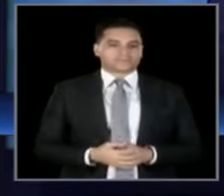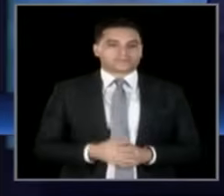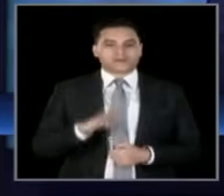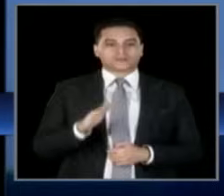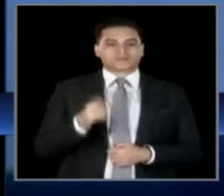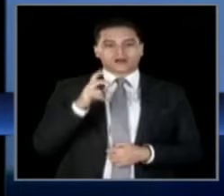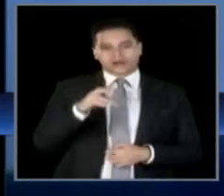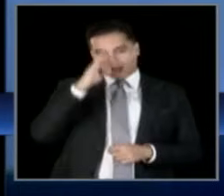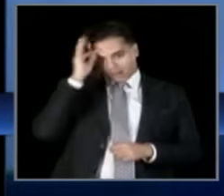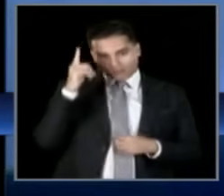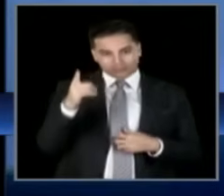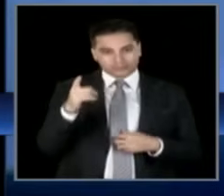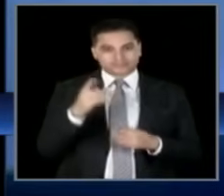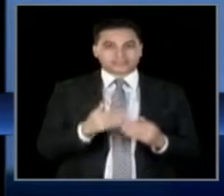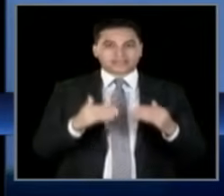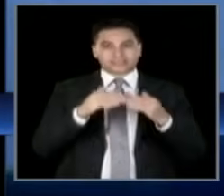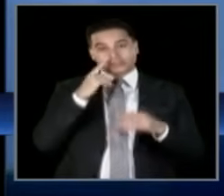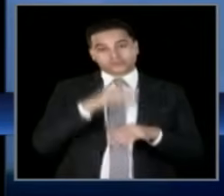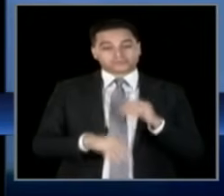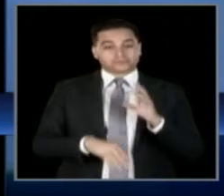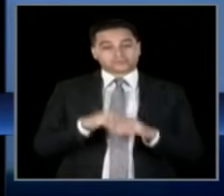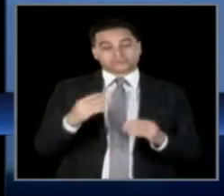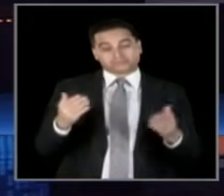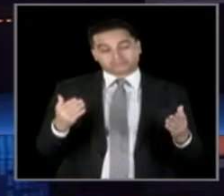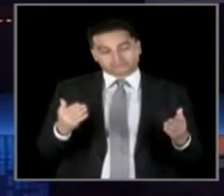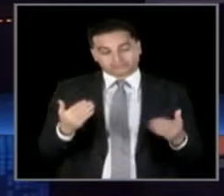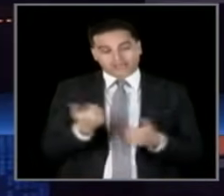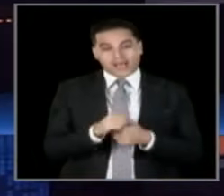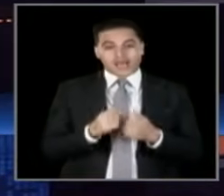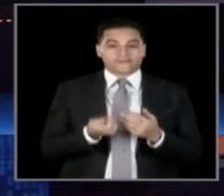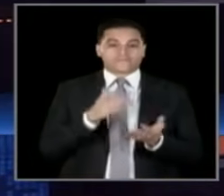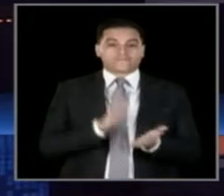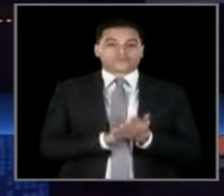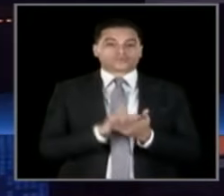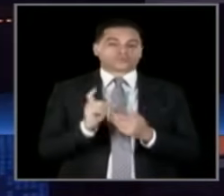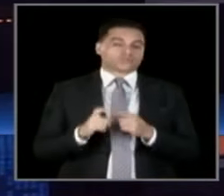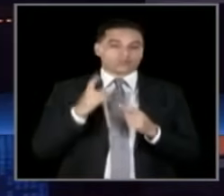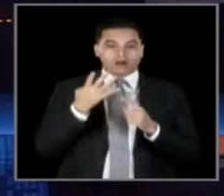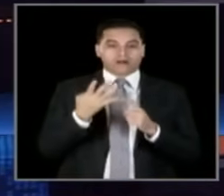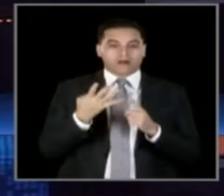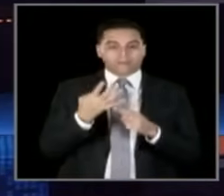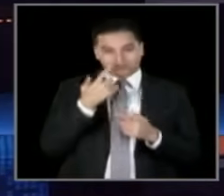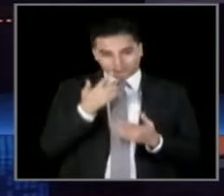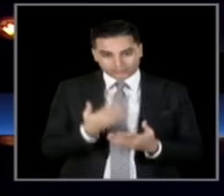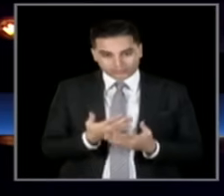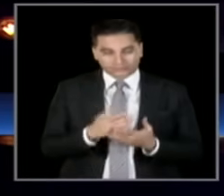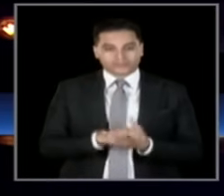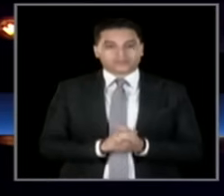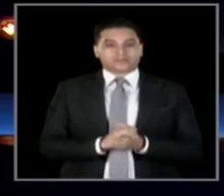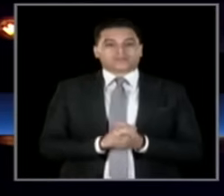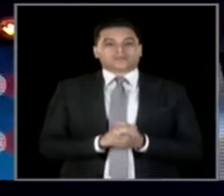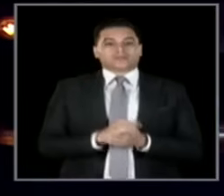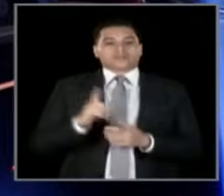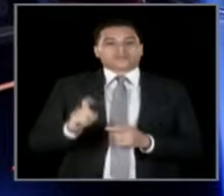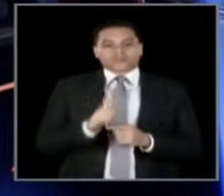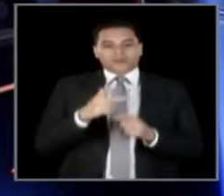سارة محتاجة تتعدلي علشان يفضل الأمل موجود للسؤال الرابع.